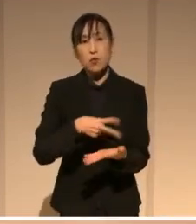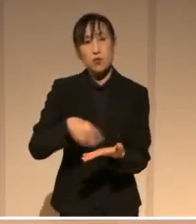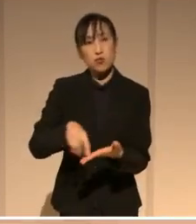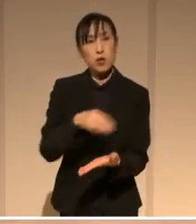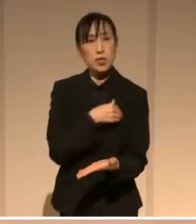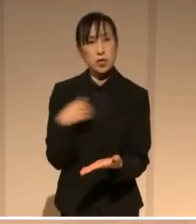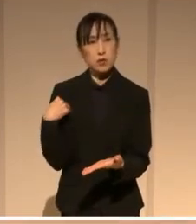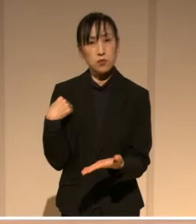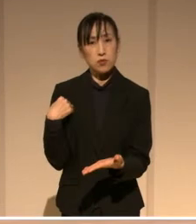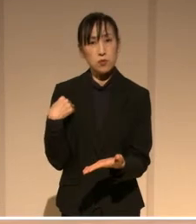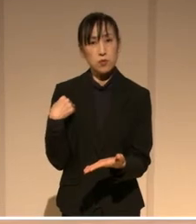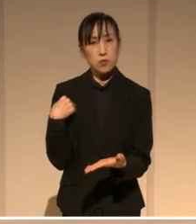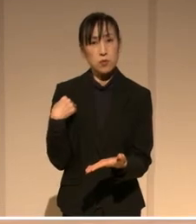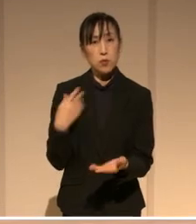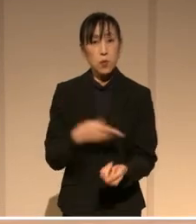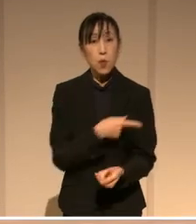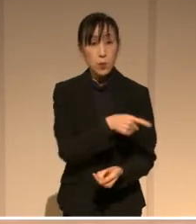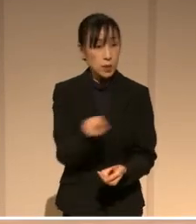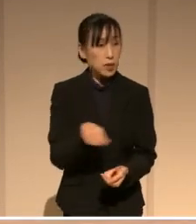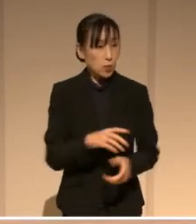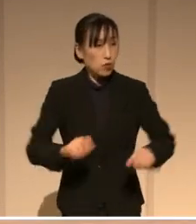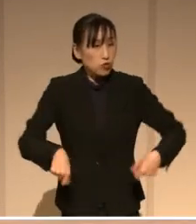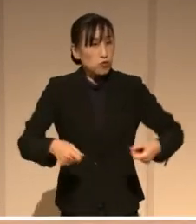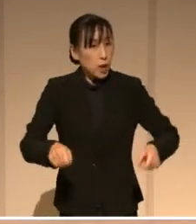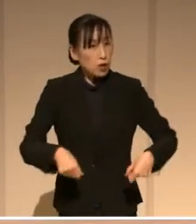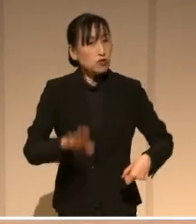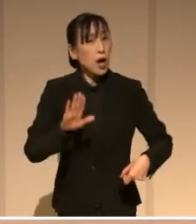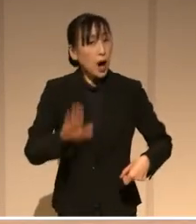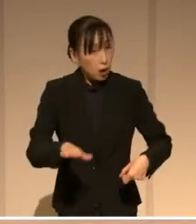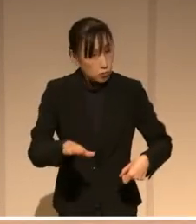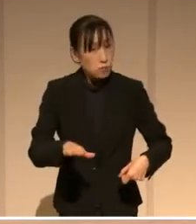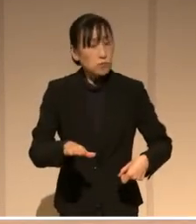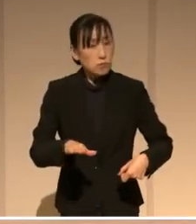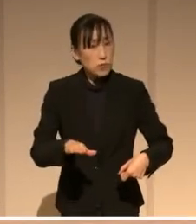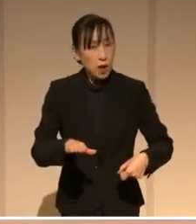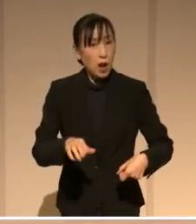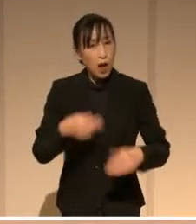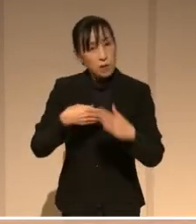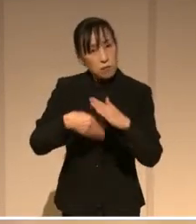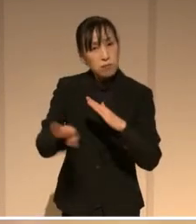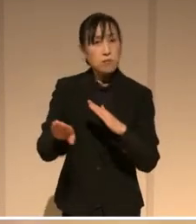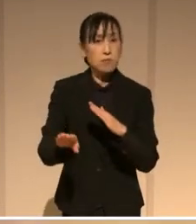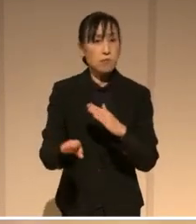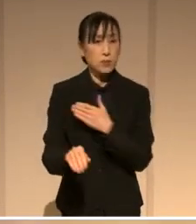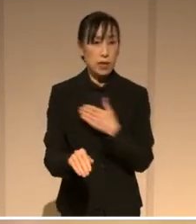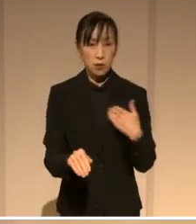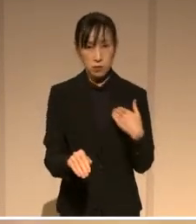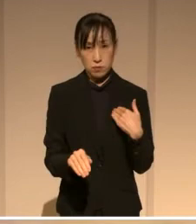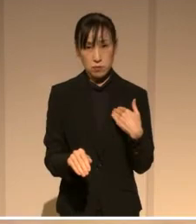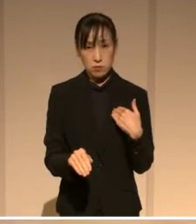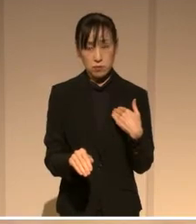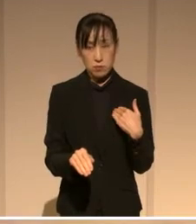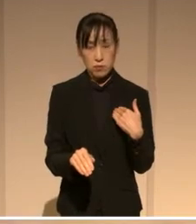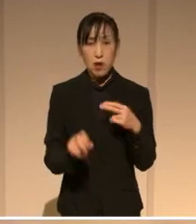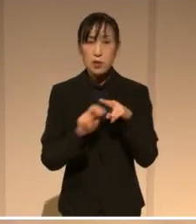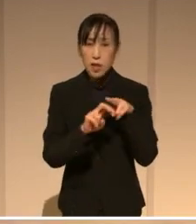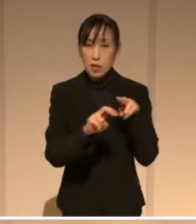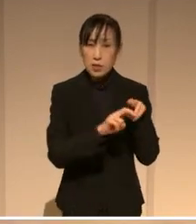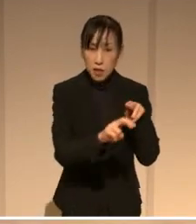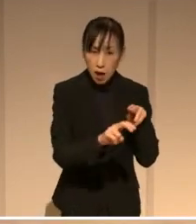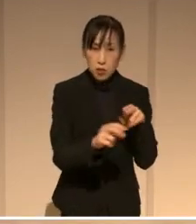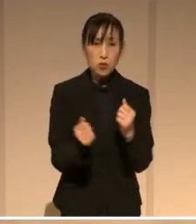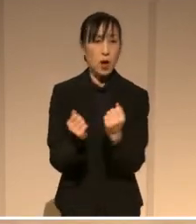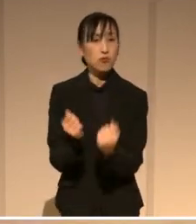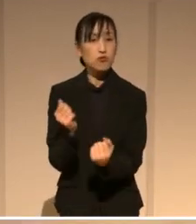とかみんなもう例えば味電車があるから遠くに行けているとか電車とか車とかっていうものも8僕ら